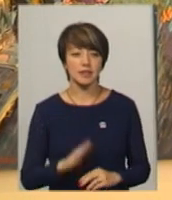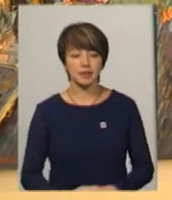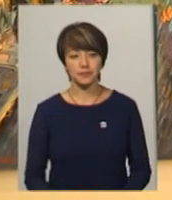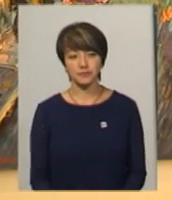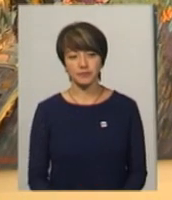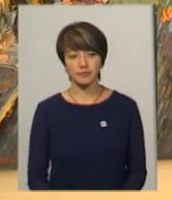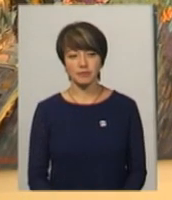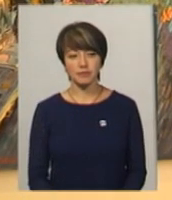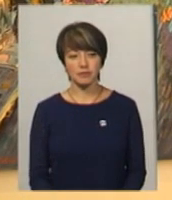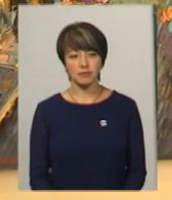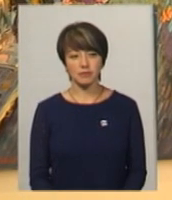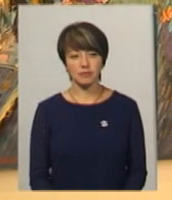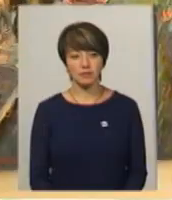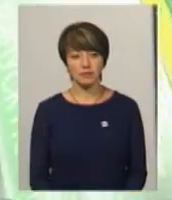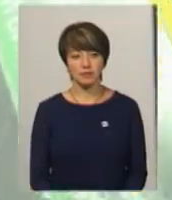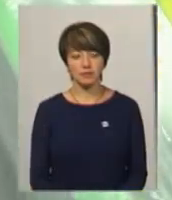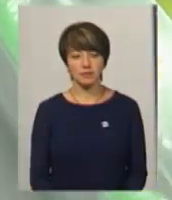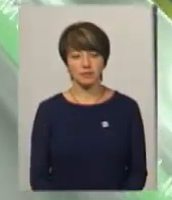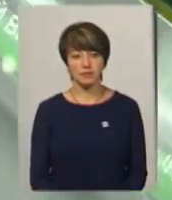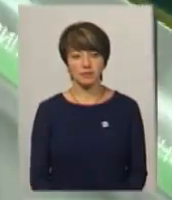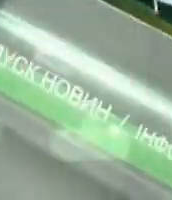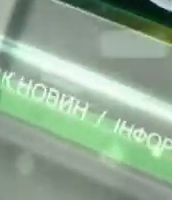Цегольник. Новини на Суспільному. Хмельницький.